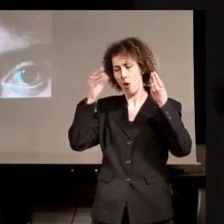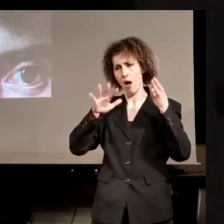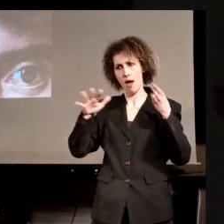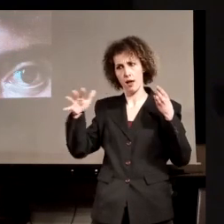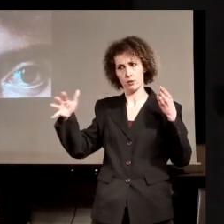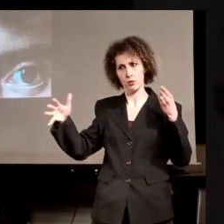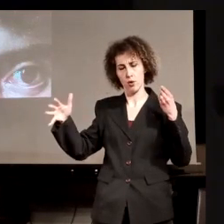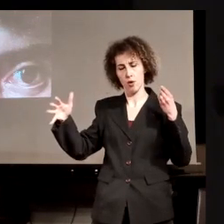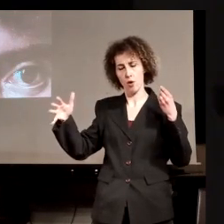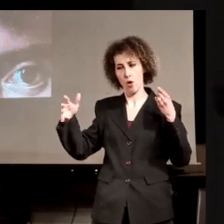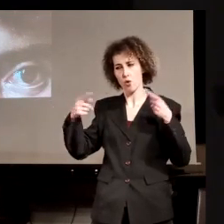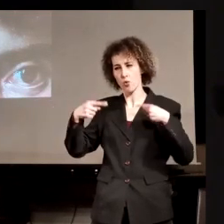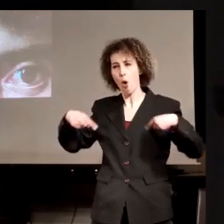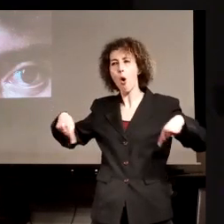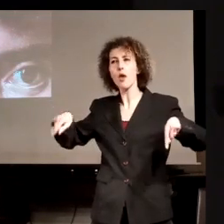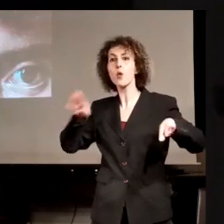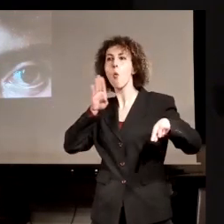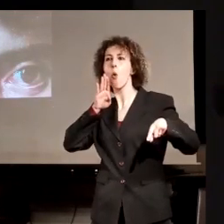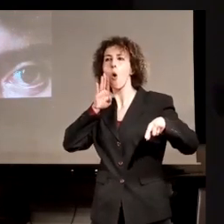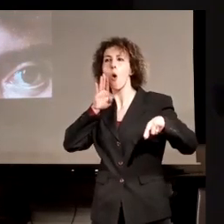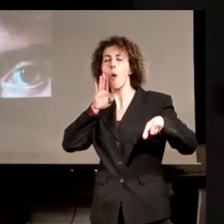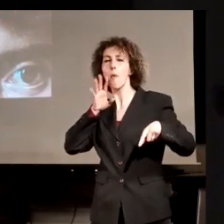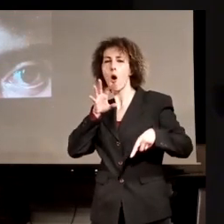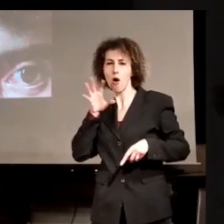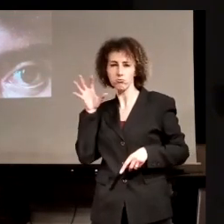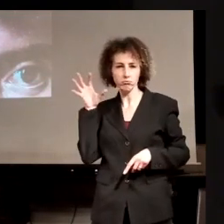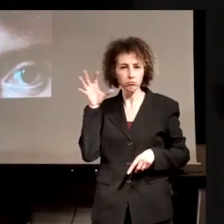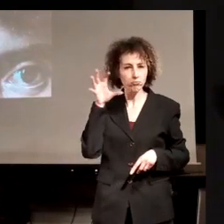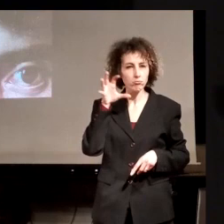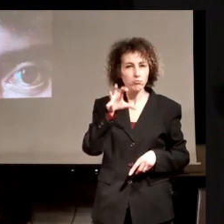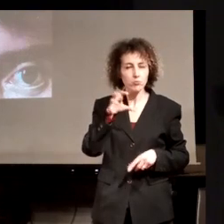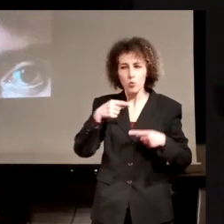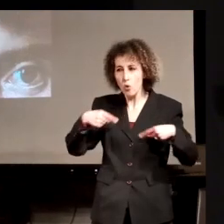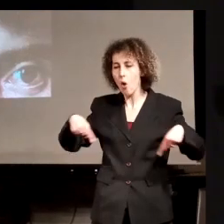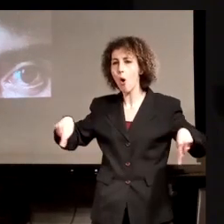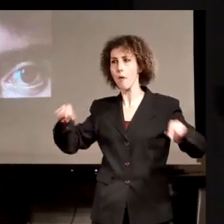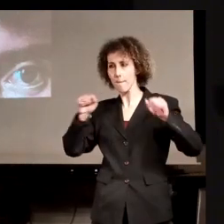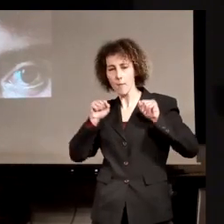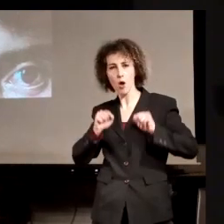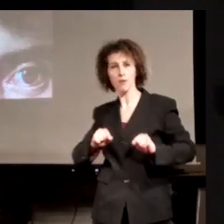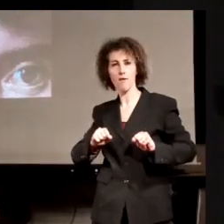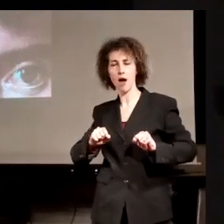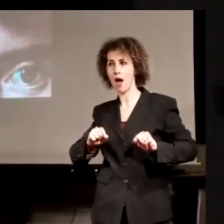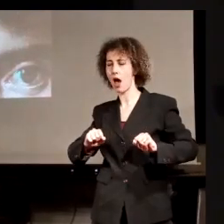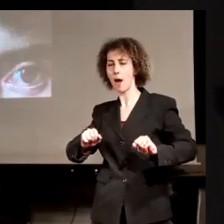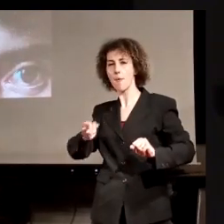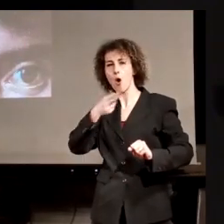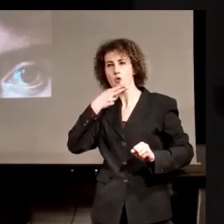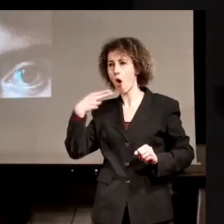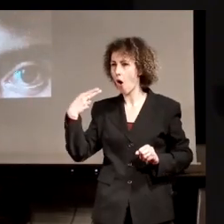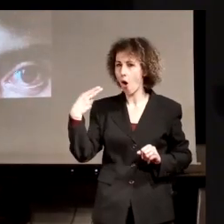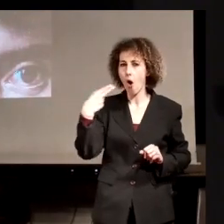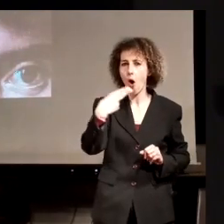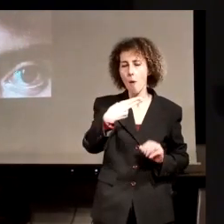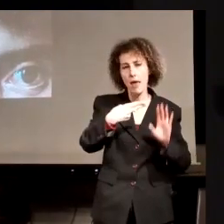minacciamo il nostro uomo che potevamo e ne avevamo tutta l'intenzione infangare il